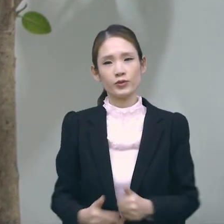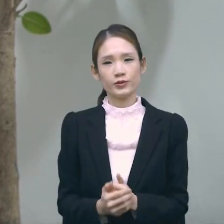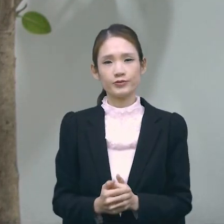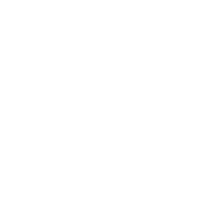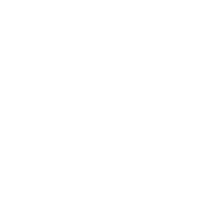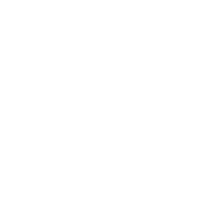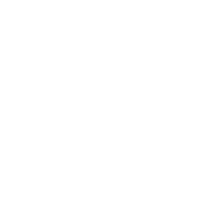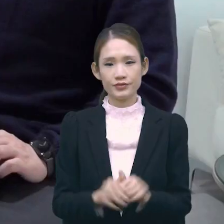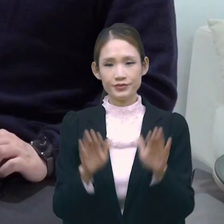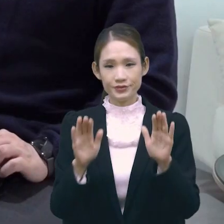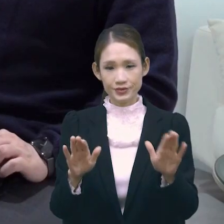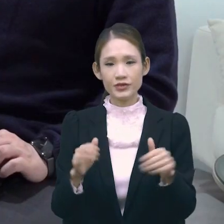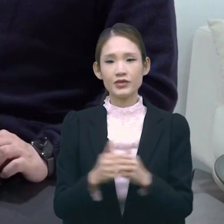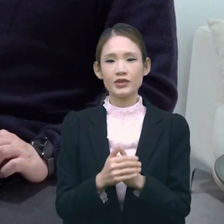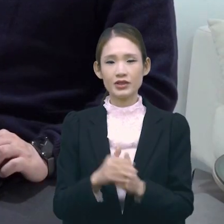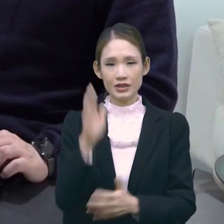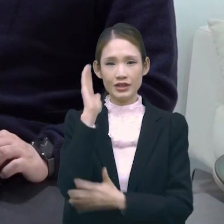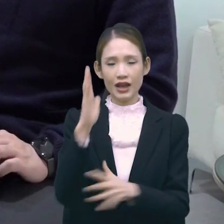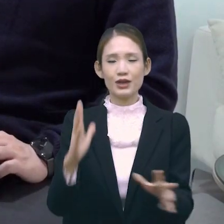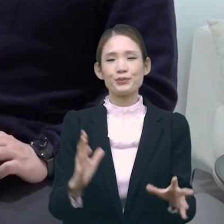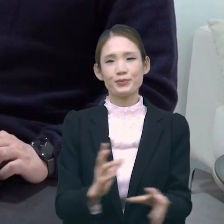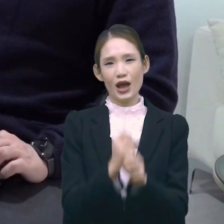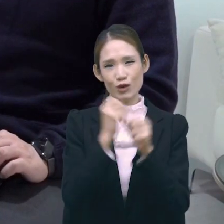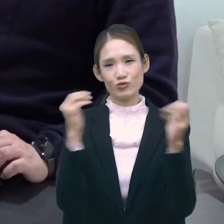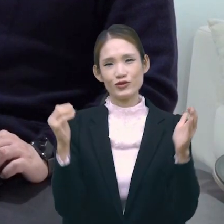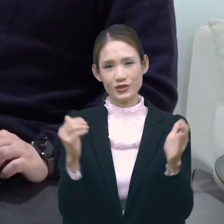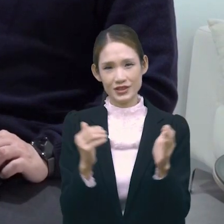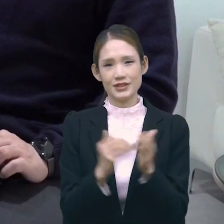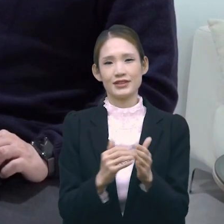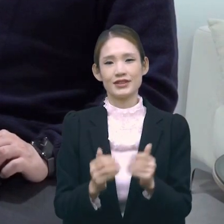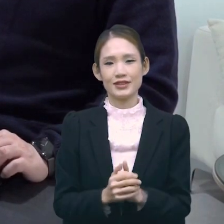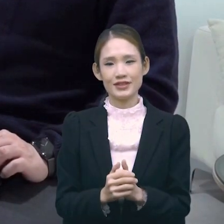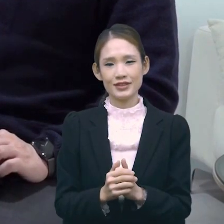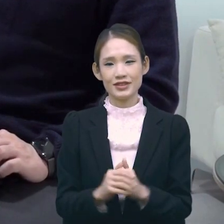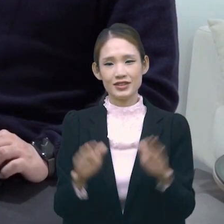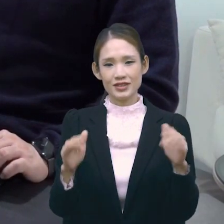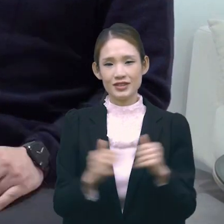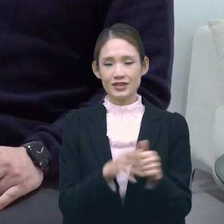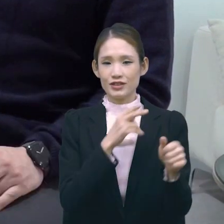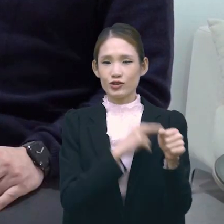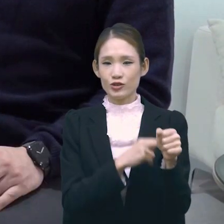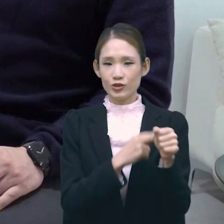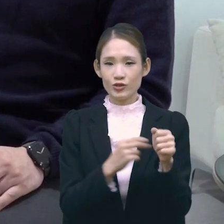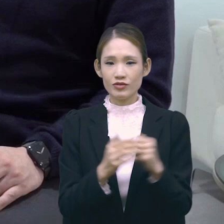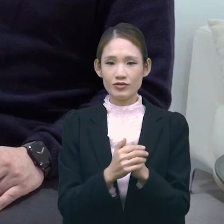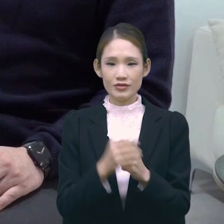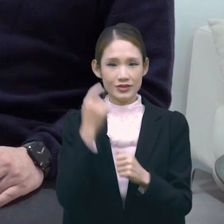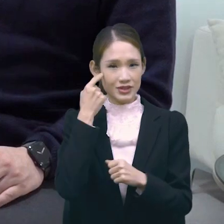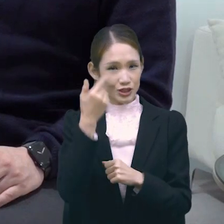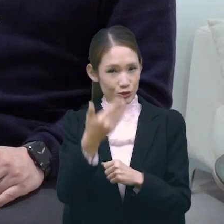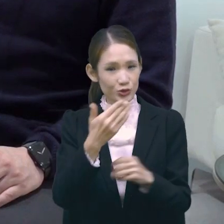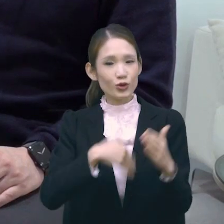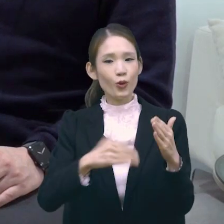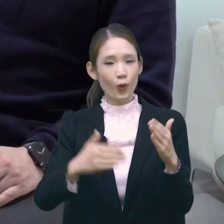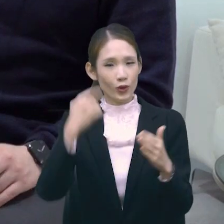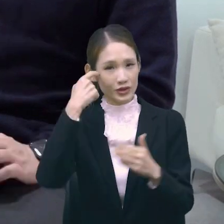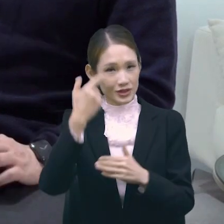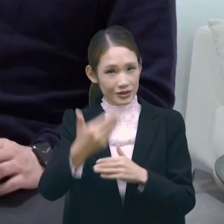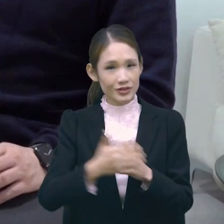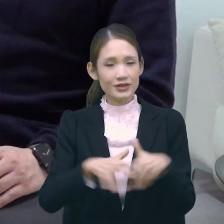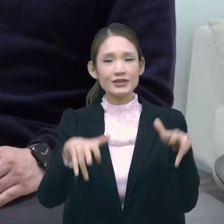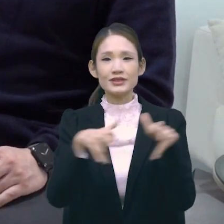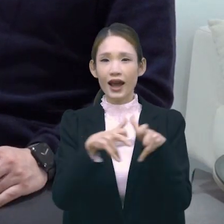하거든요. 자 이제 오늘 저희 얘기를 마쳐야 될 시간이 됐습니다. 그래서 우리 승준님에게 공식 질문 드려봐야